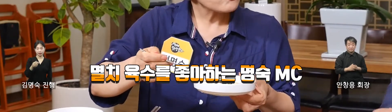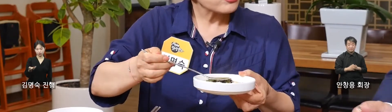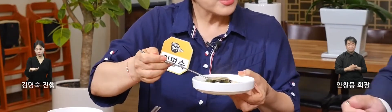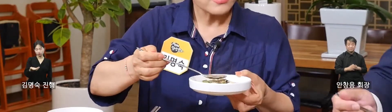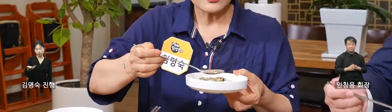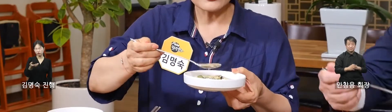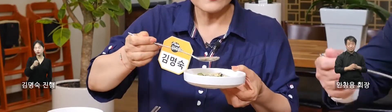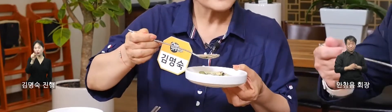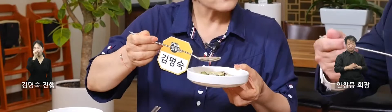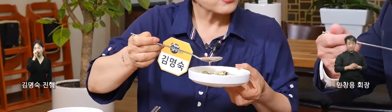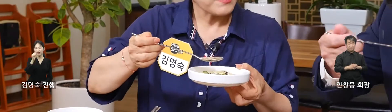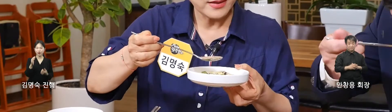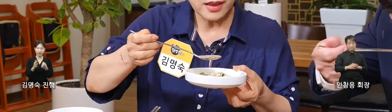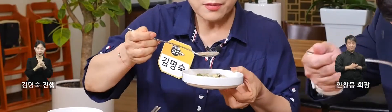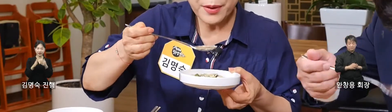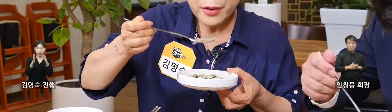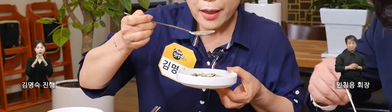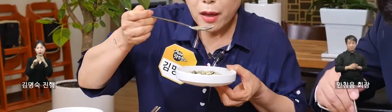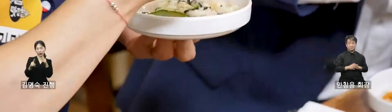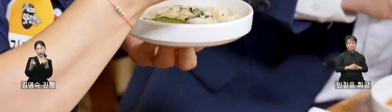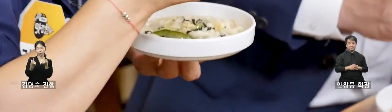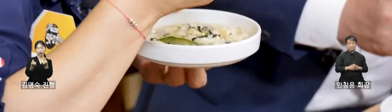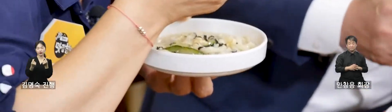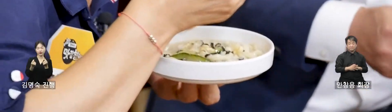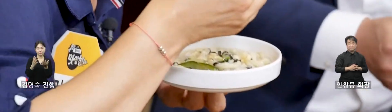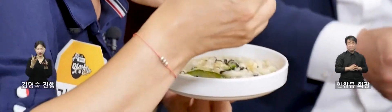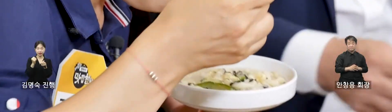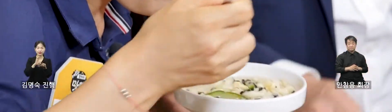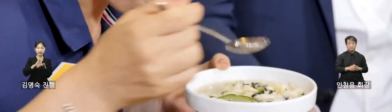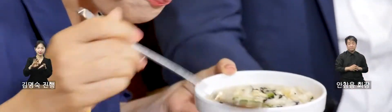멸치 육수를 내서 음식을 좀 많이 하는 편이에요.